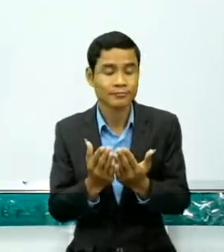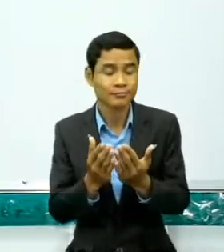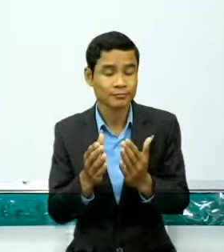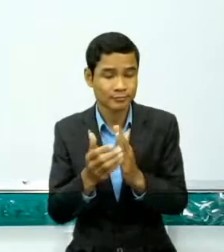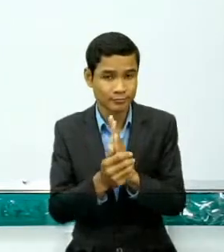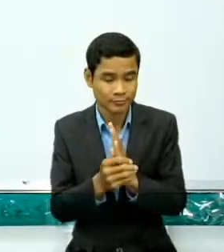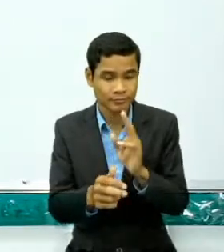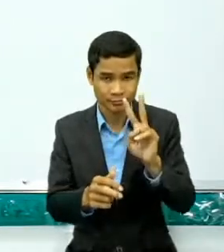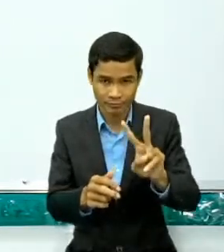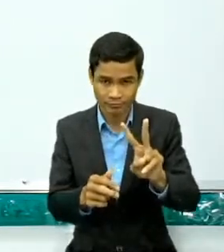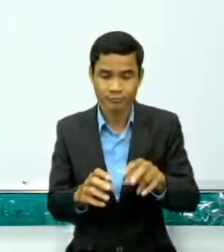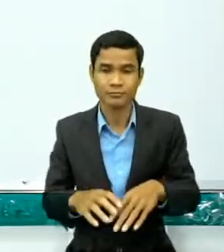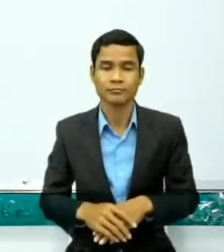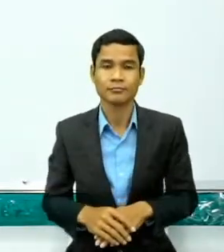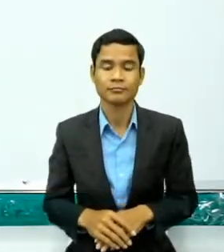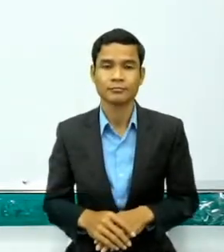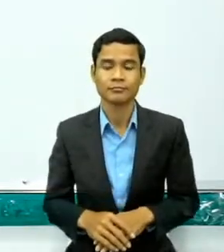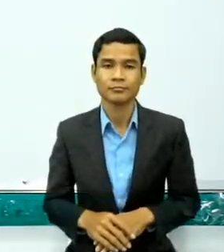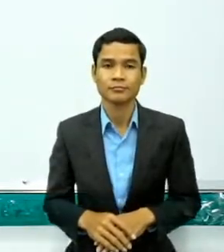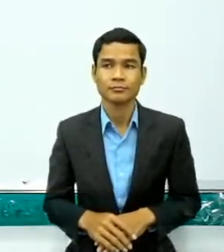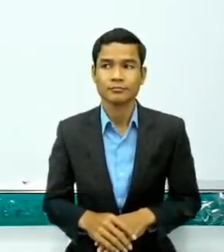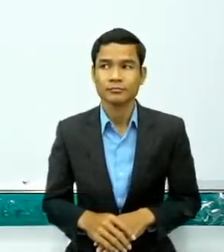ណា